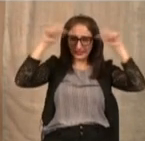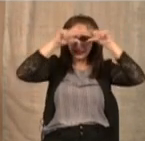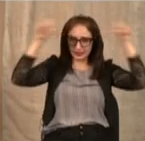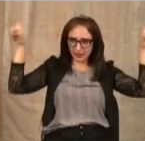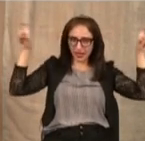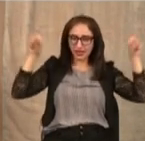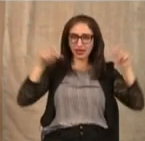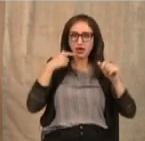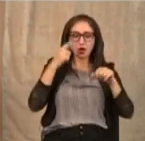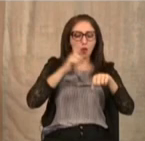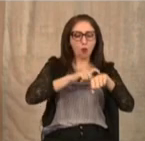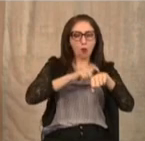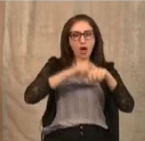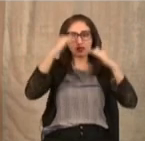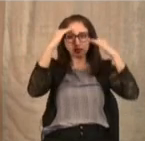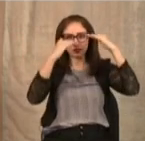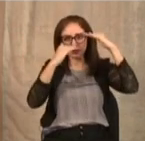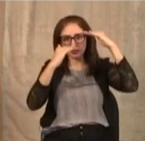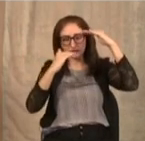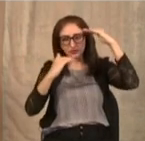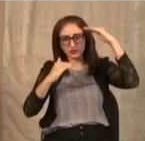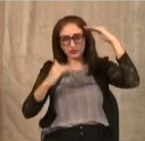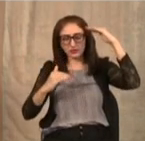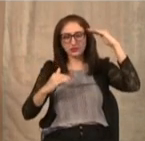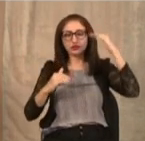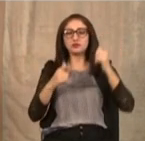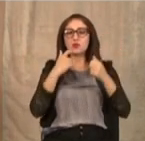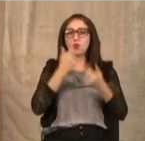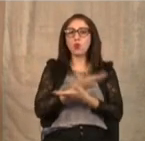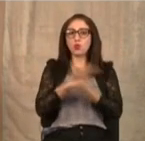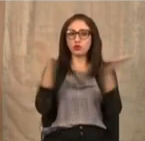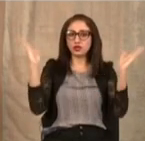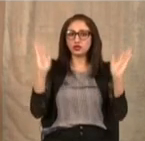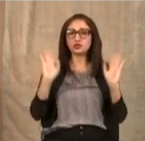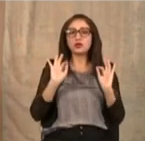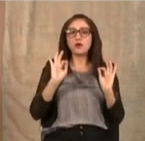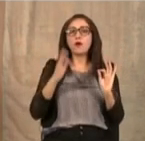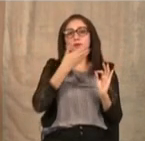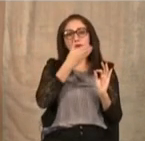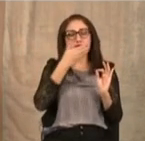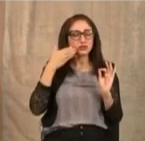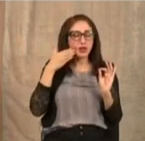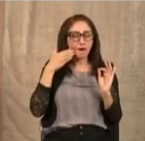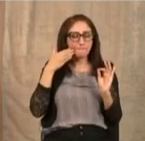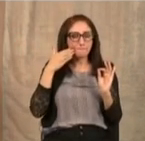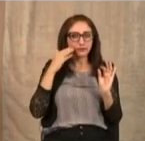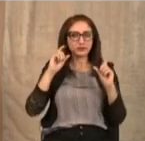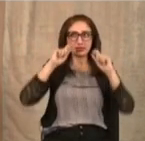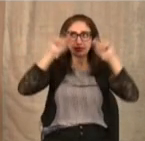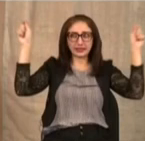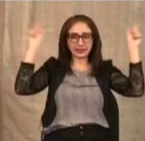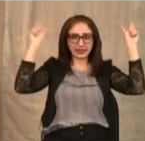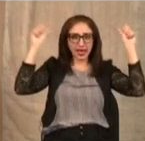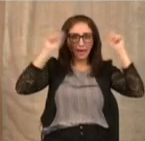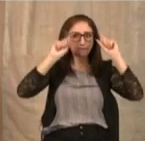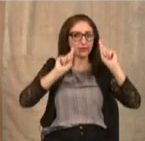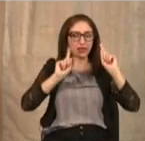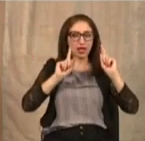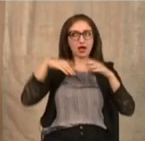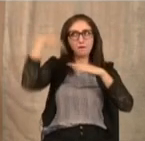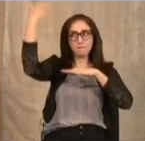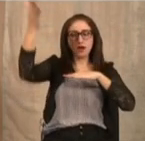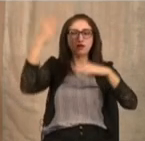التنازل ونشره وبدء فتره الصمت الدعائي والانتخابات في الخارج